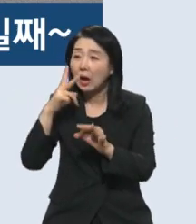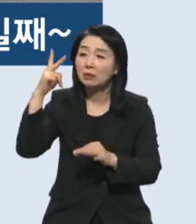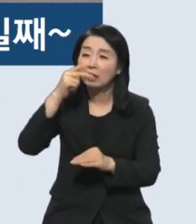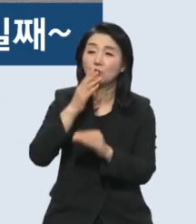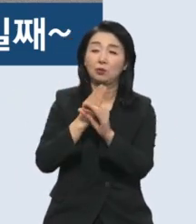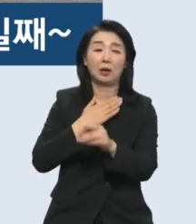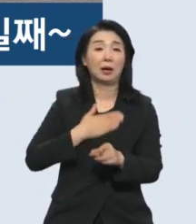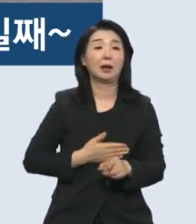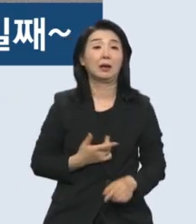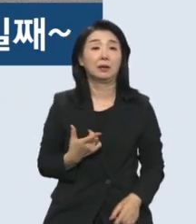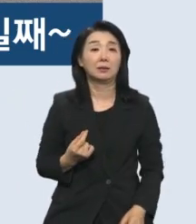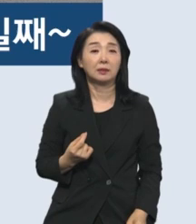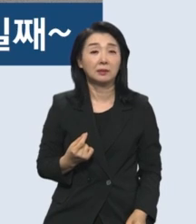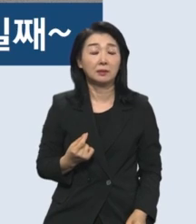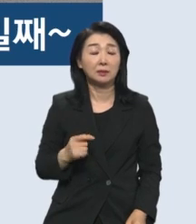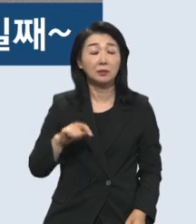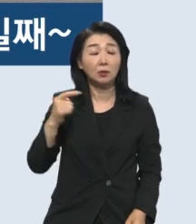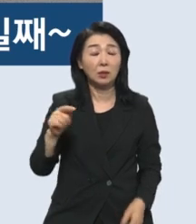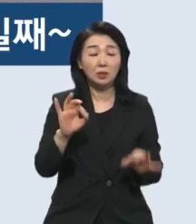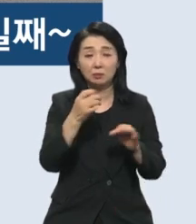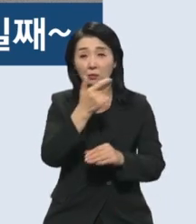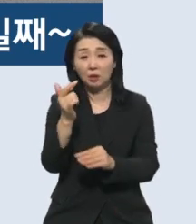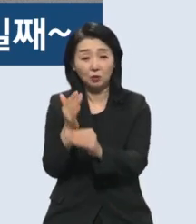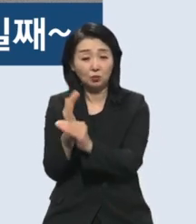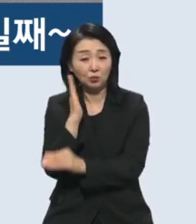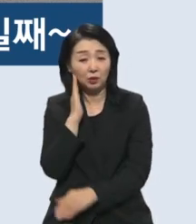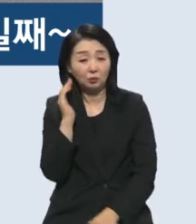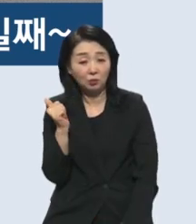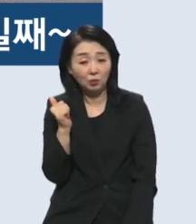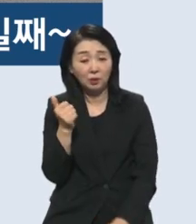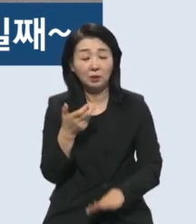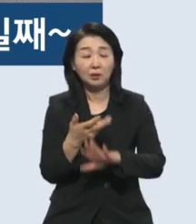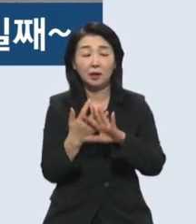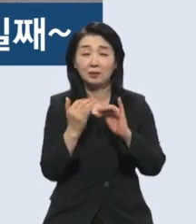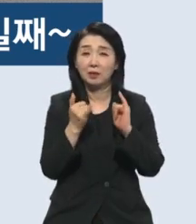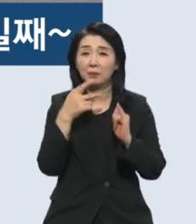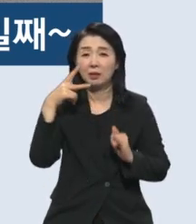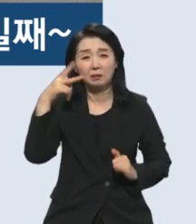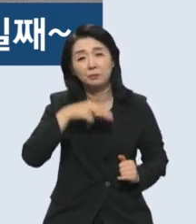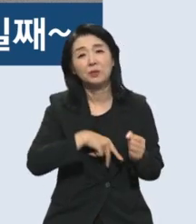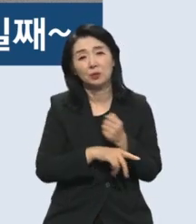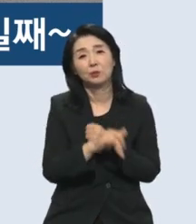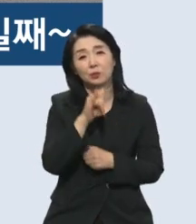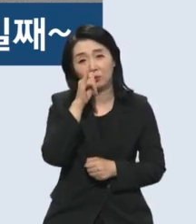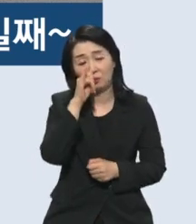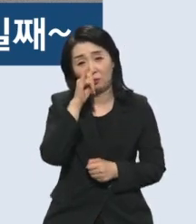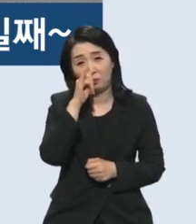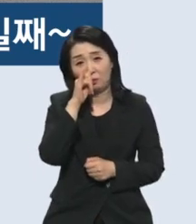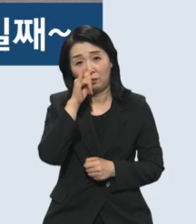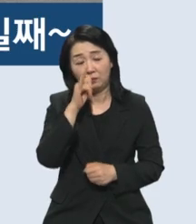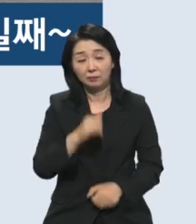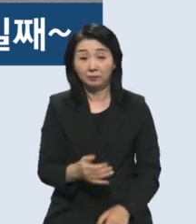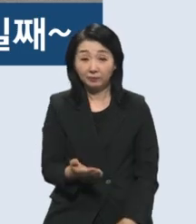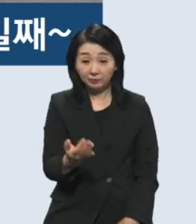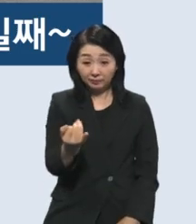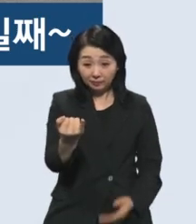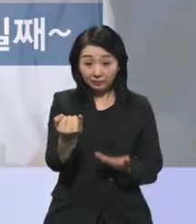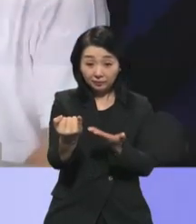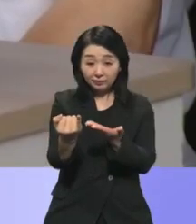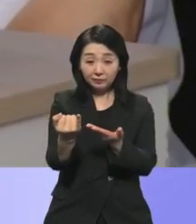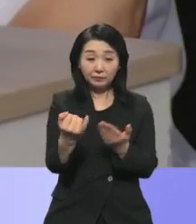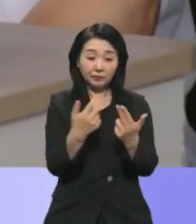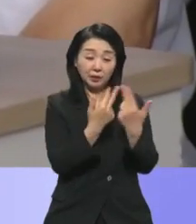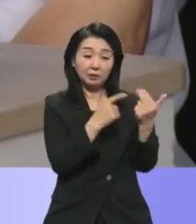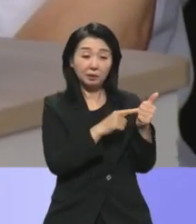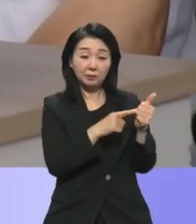이후에 있었던 뭐 김대중 전 대통령이나 다른 분들의 단식도 나름의 이유가 있었는데 우리 안고께서는 사실은 이재용